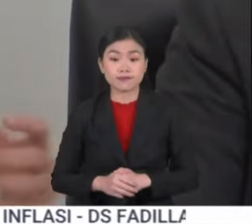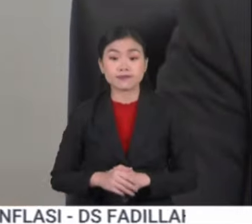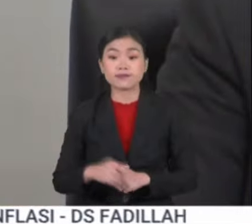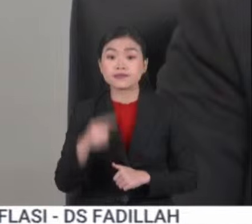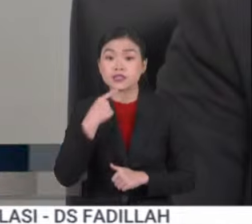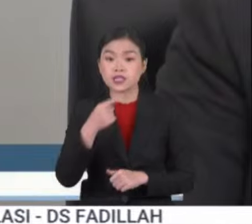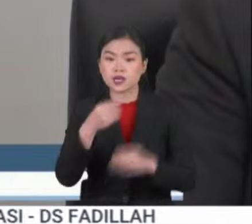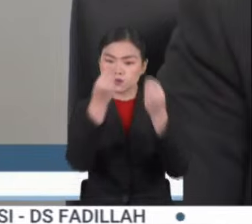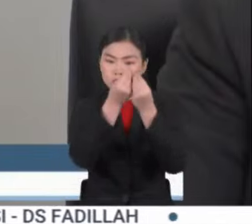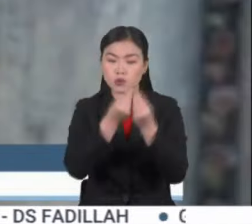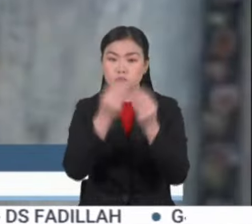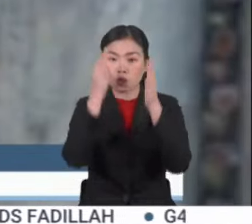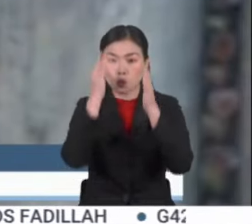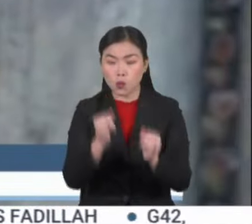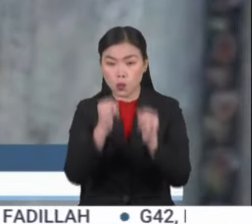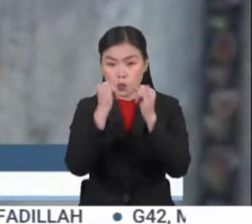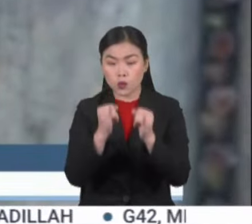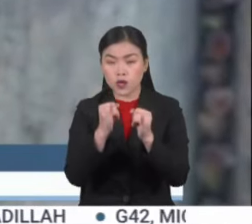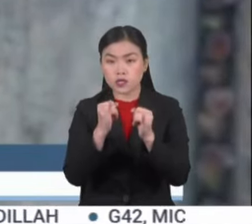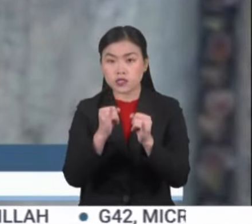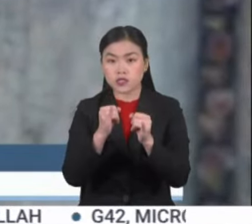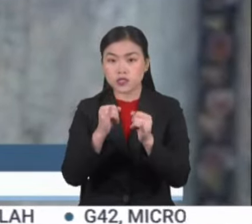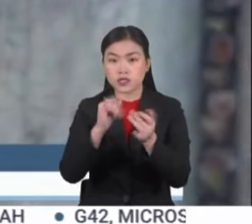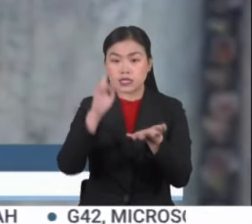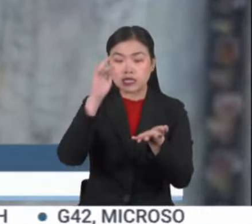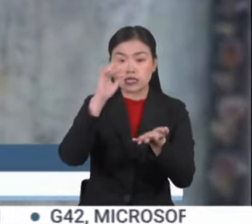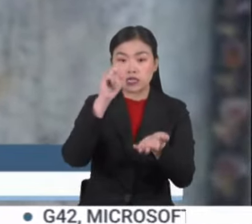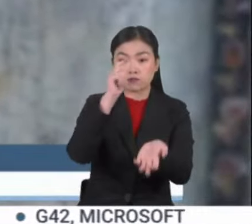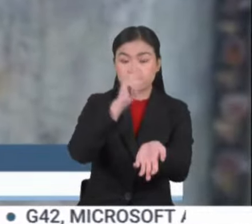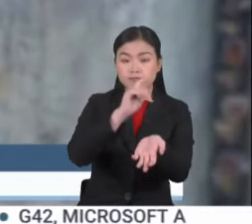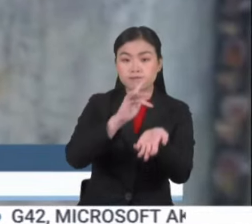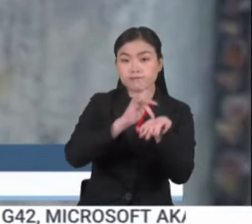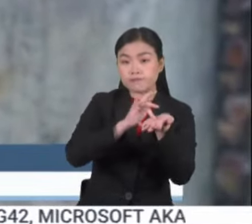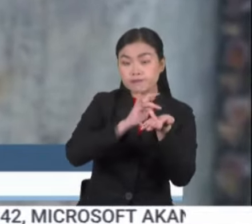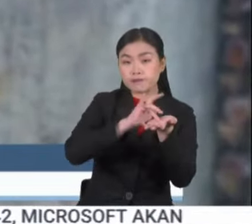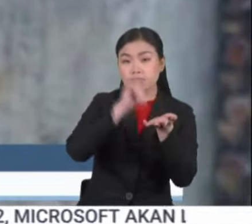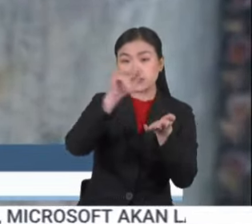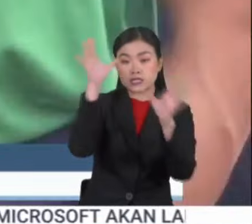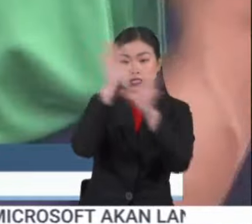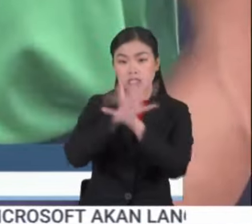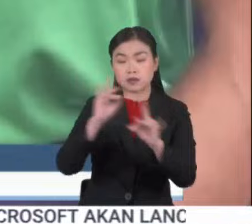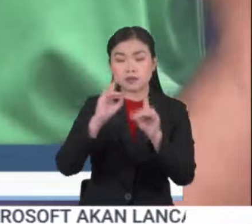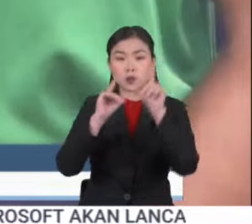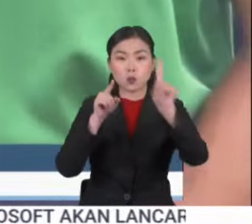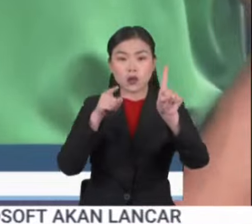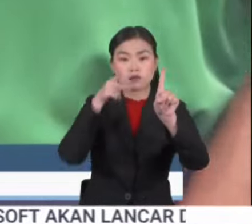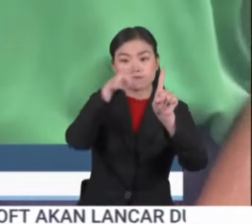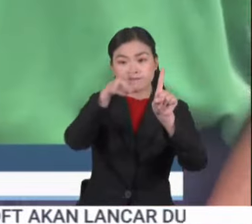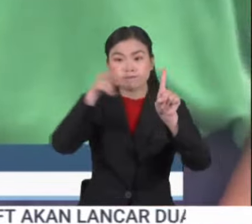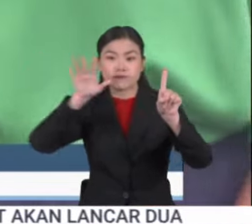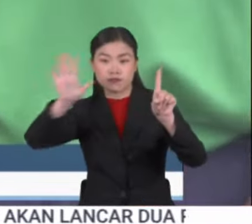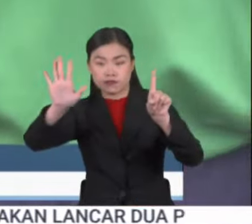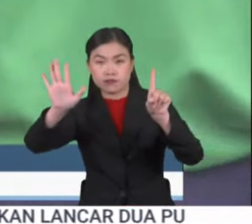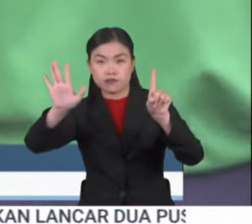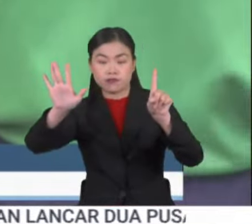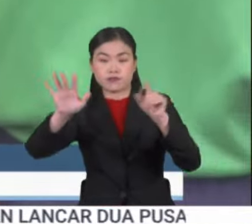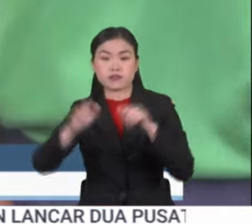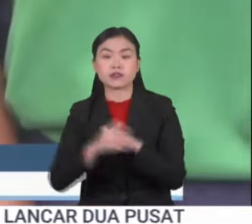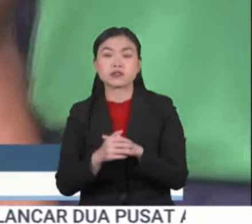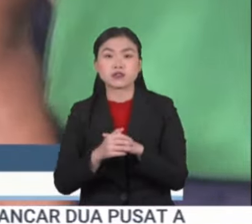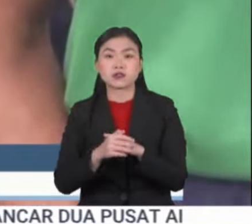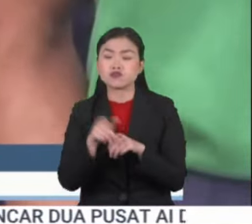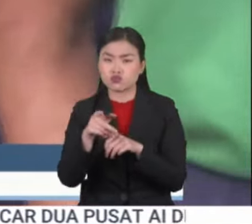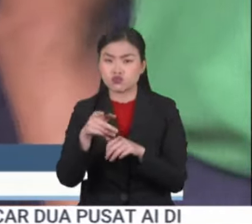Katanya nisbah individu yang menjalani rawatan dan pemulihan di Sarawak ialah 1:5. Nisbah tersebut satu